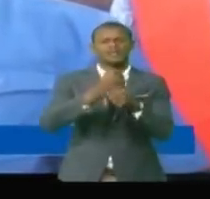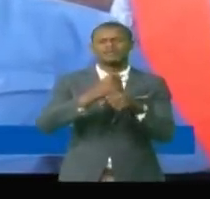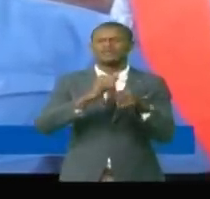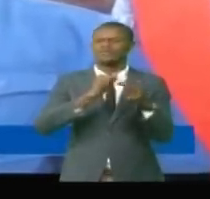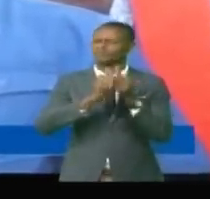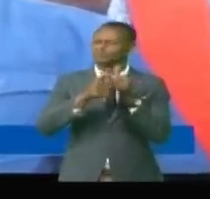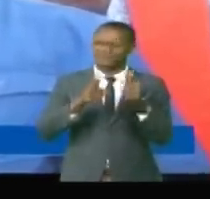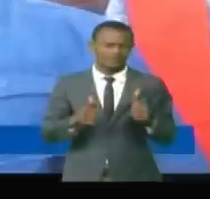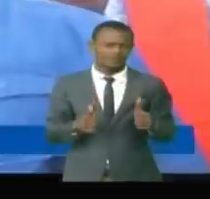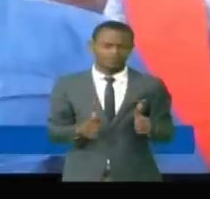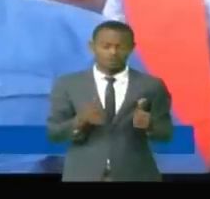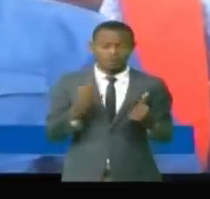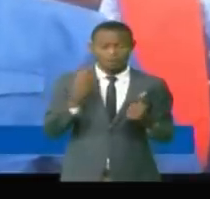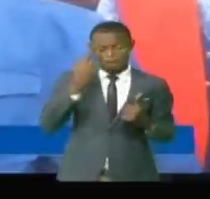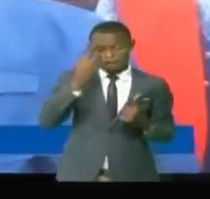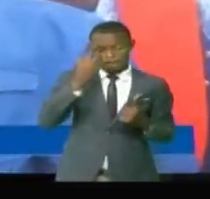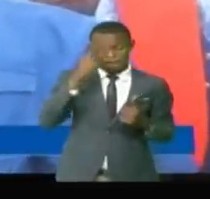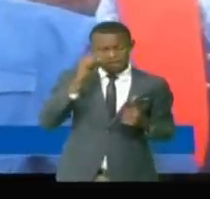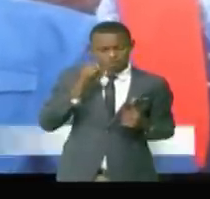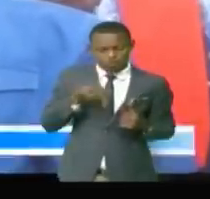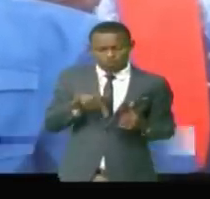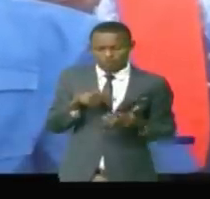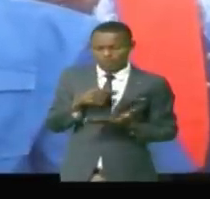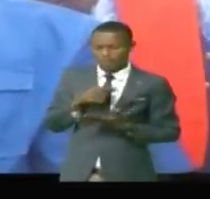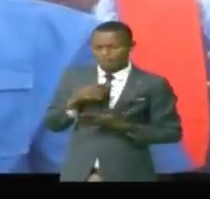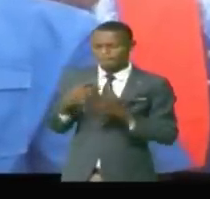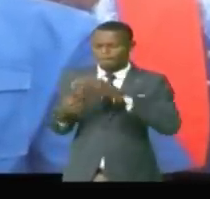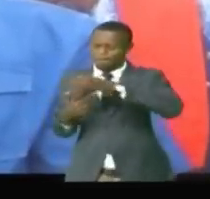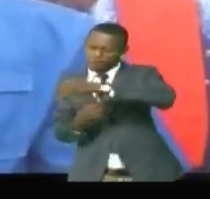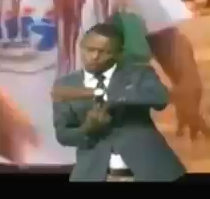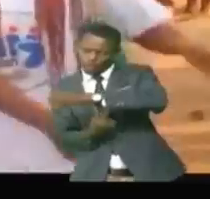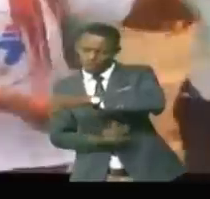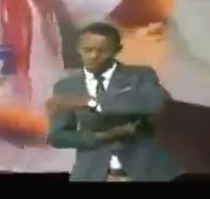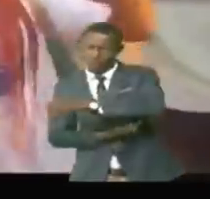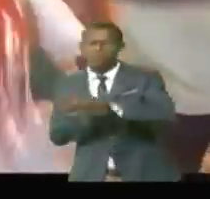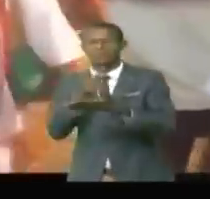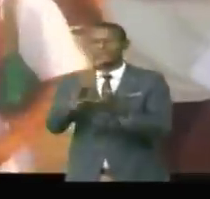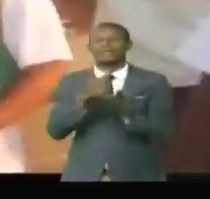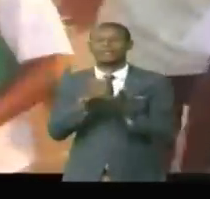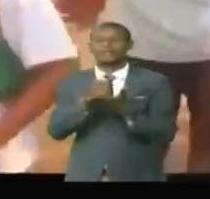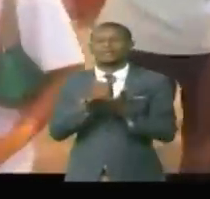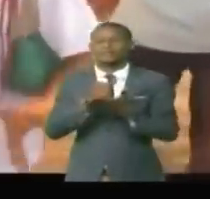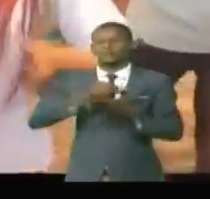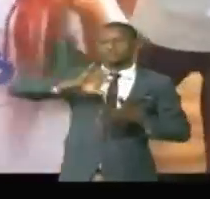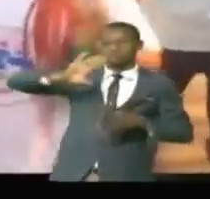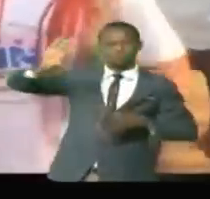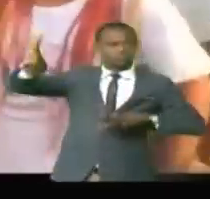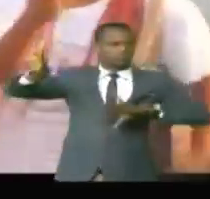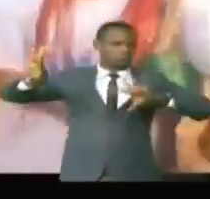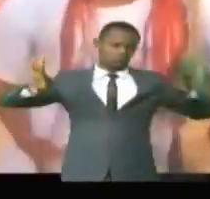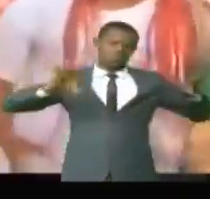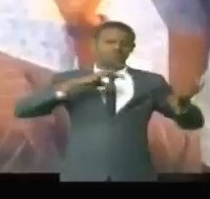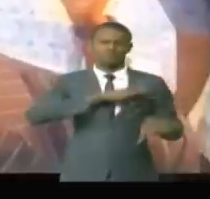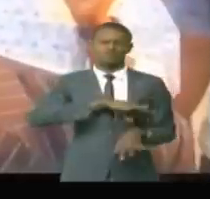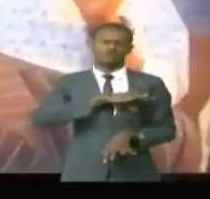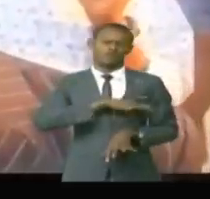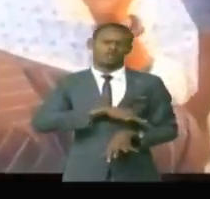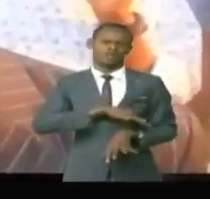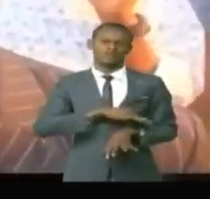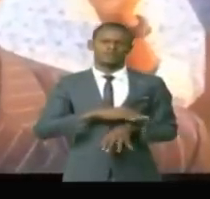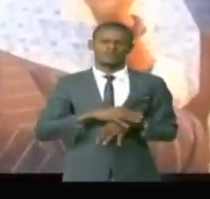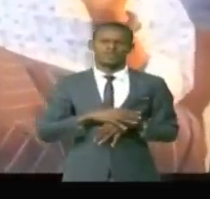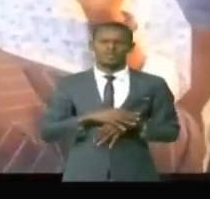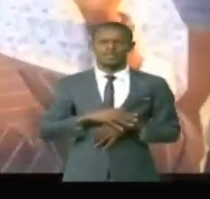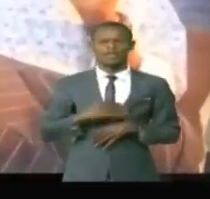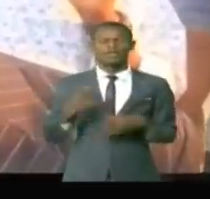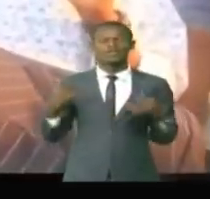aider la population des dérives pour leur bien-être. Satisfait par ces gestes combien louables, le chef de ce quartier